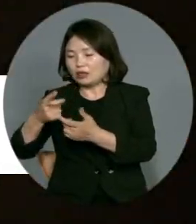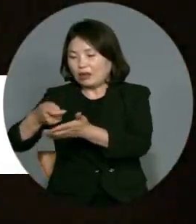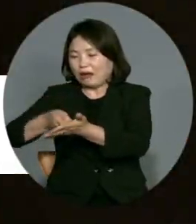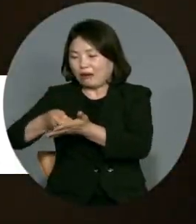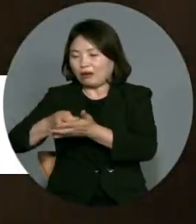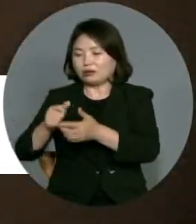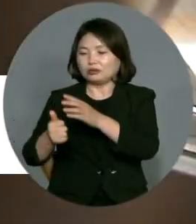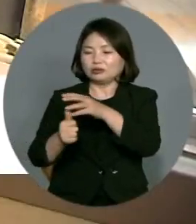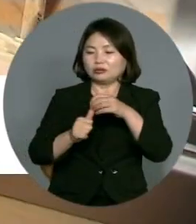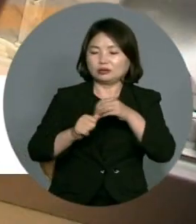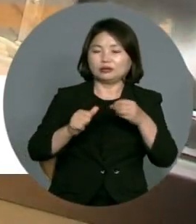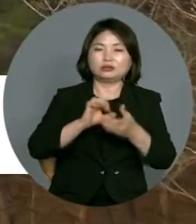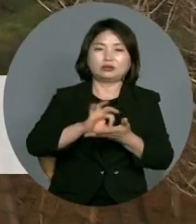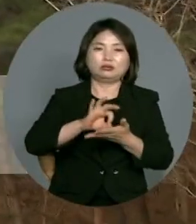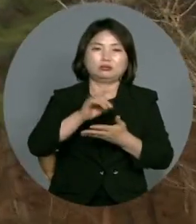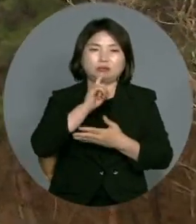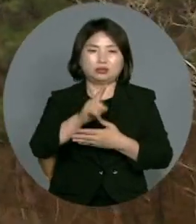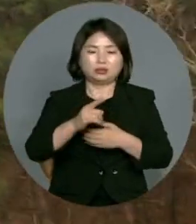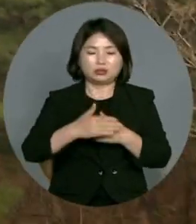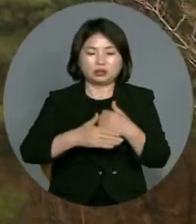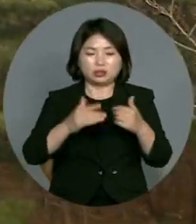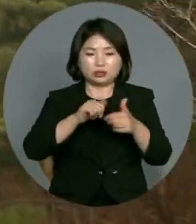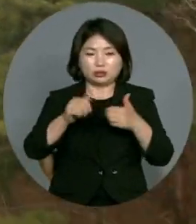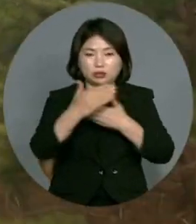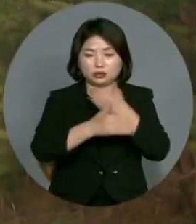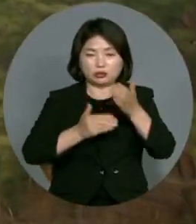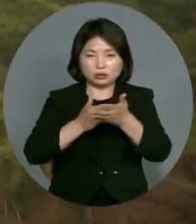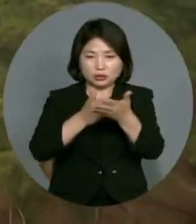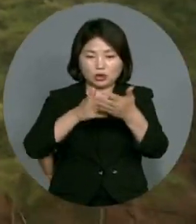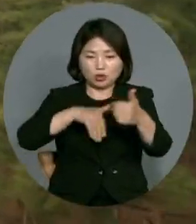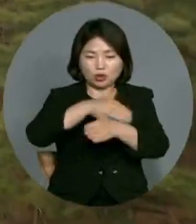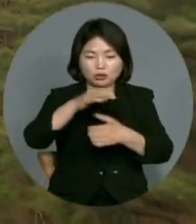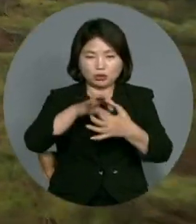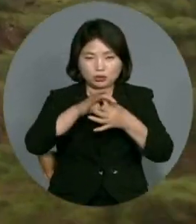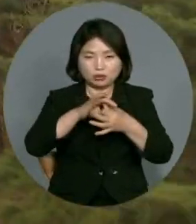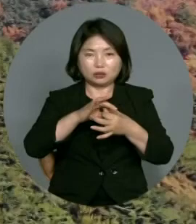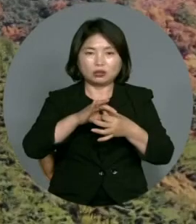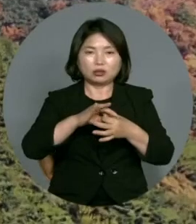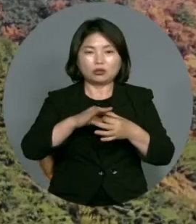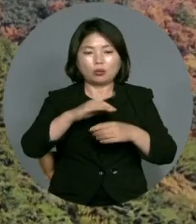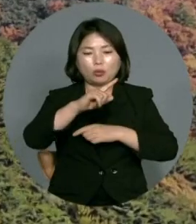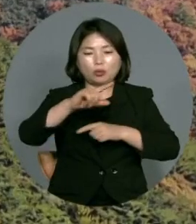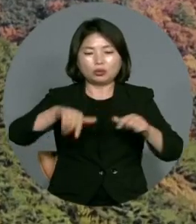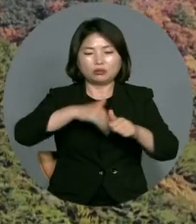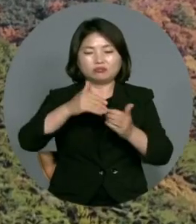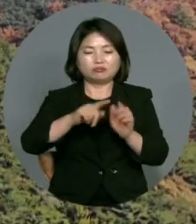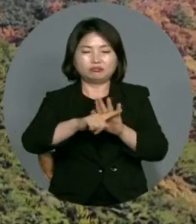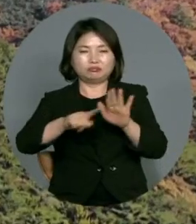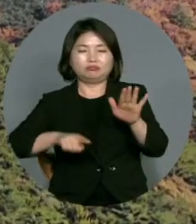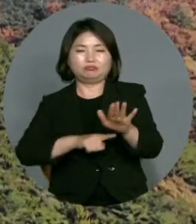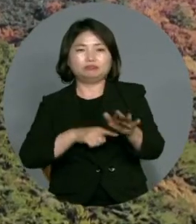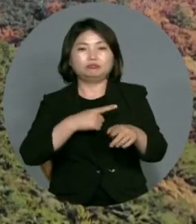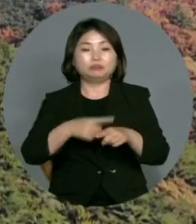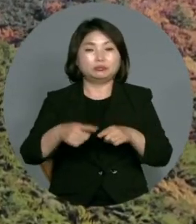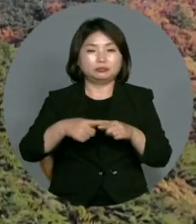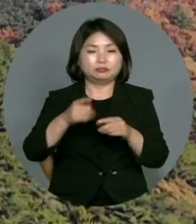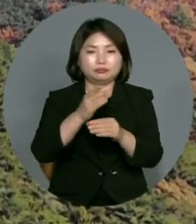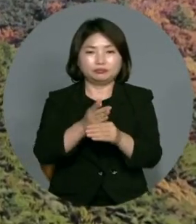걸 쓰겠다고 했습니다. 인수위가 제시한 환경정책은 오히려 시대를 역행하고 있다는 평가가